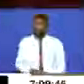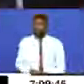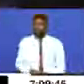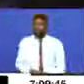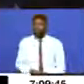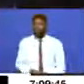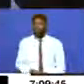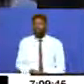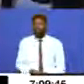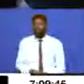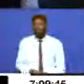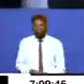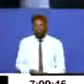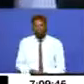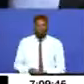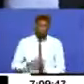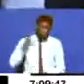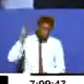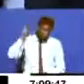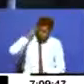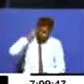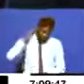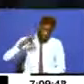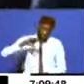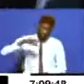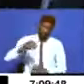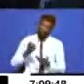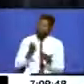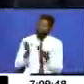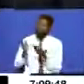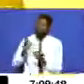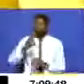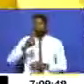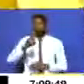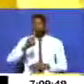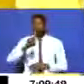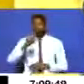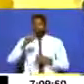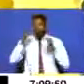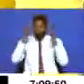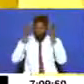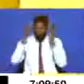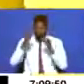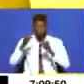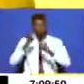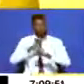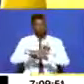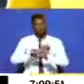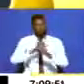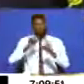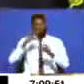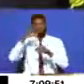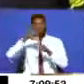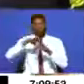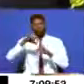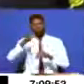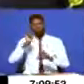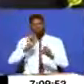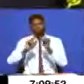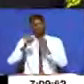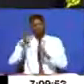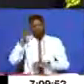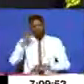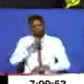Kutoka kaunti ya Murang'a, chama cha UDA kimeafikia uamuzi wa kutoandaa uteuzi wa kuwania kiti cha useneta. That